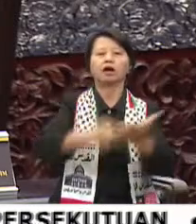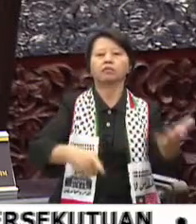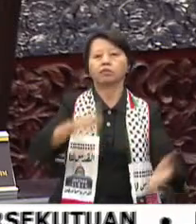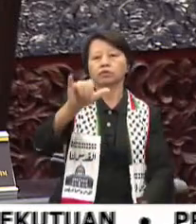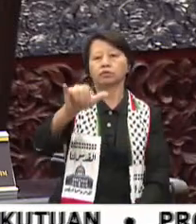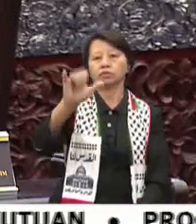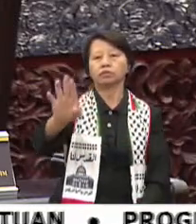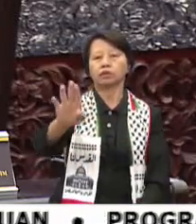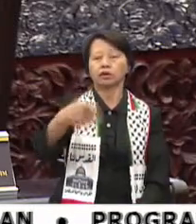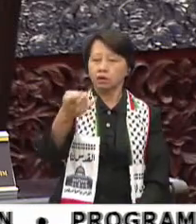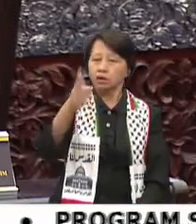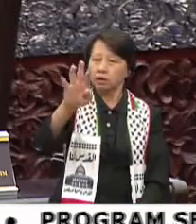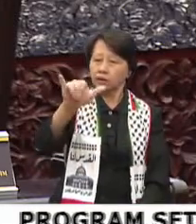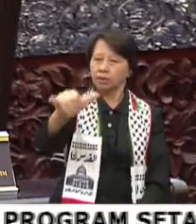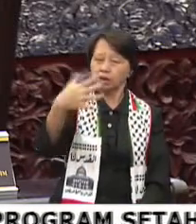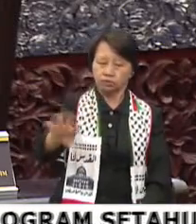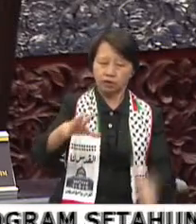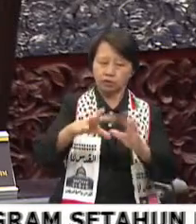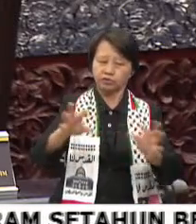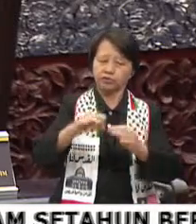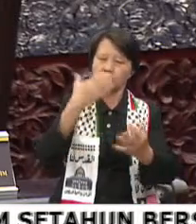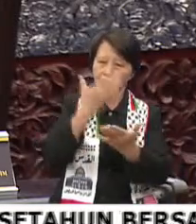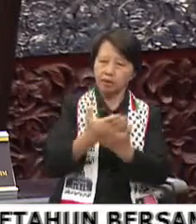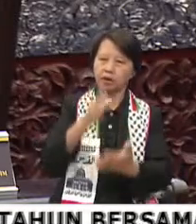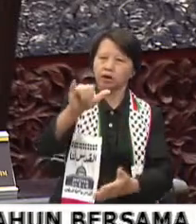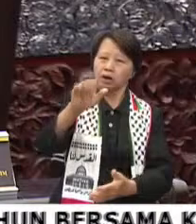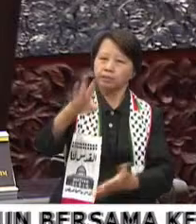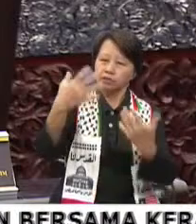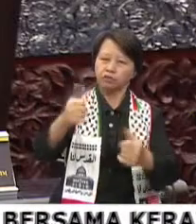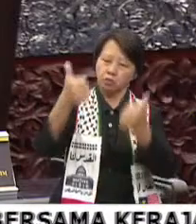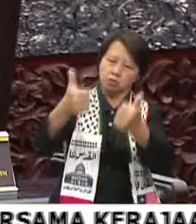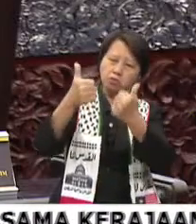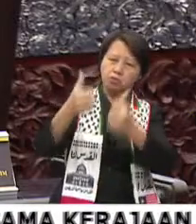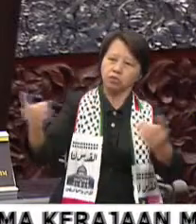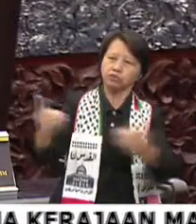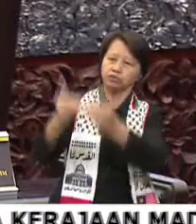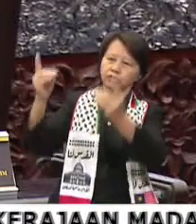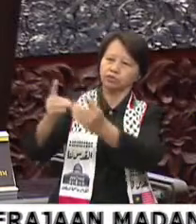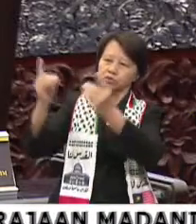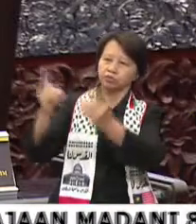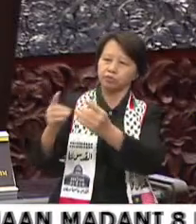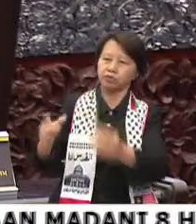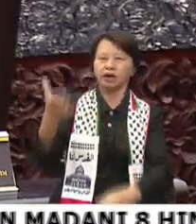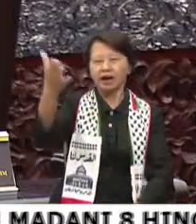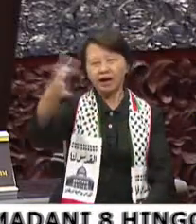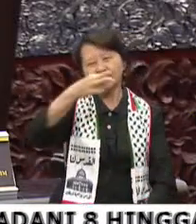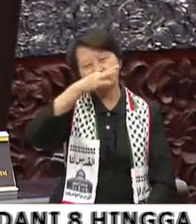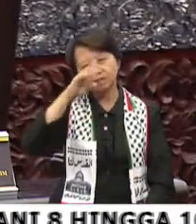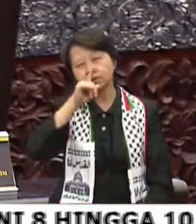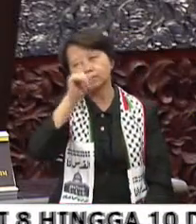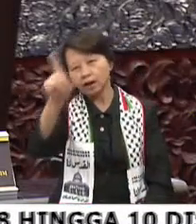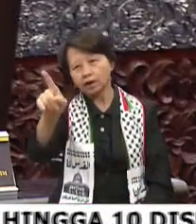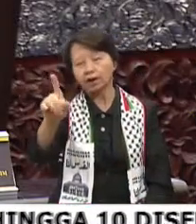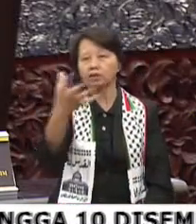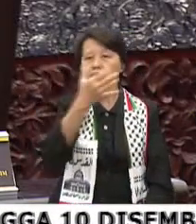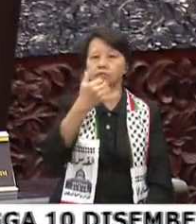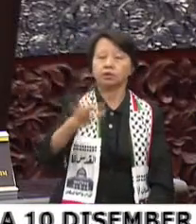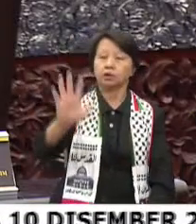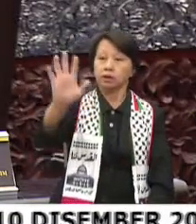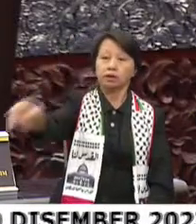berhormat yang berhormat dah cerita kebaikan yang berhormat yang hebat pergi jumpaau oke oke oke oke pergi